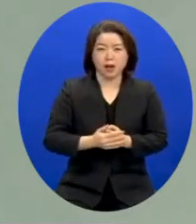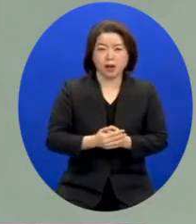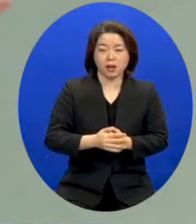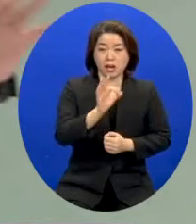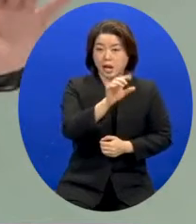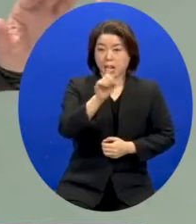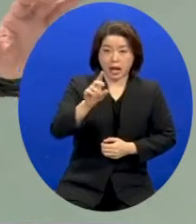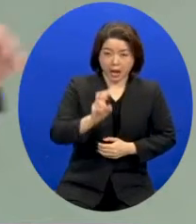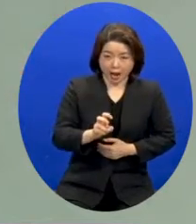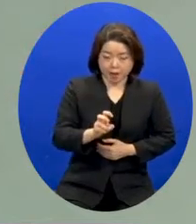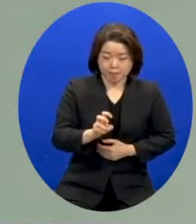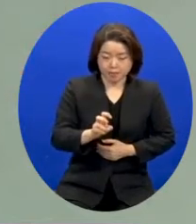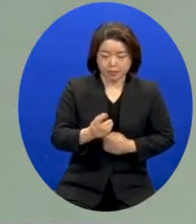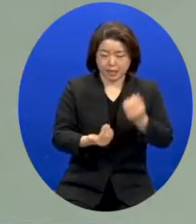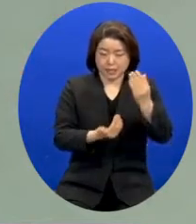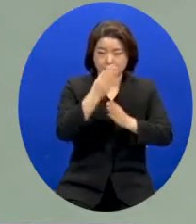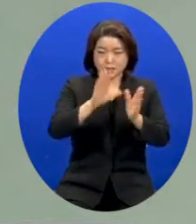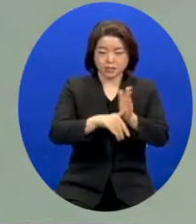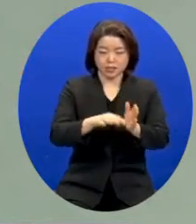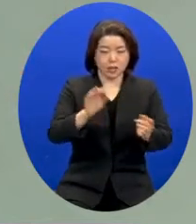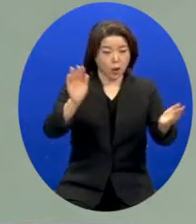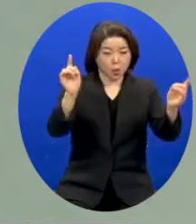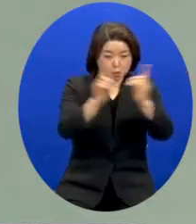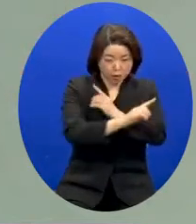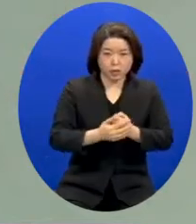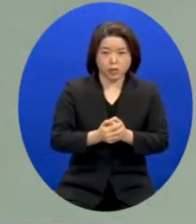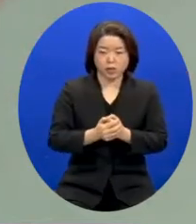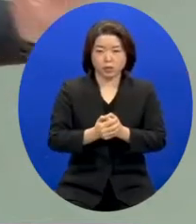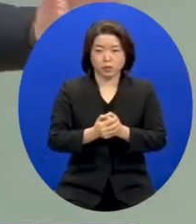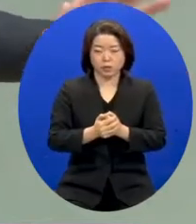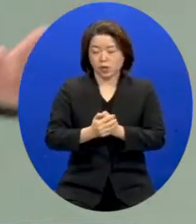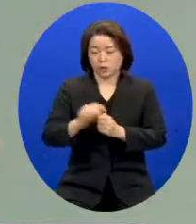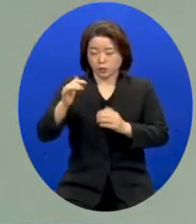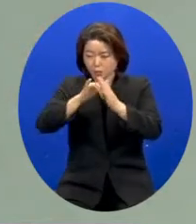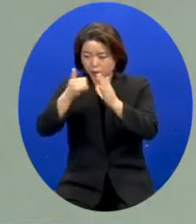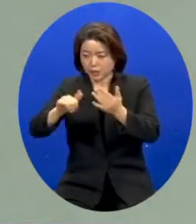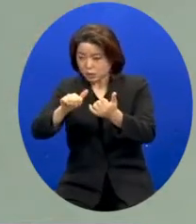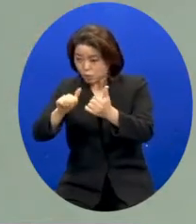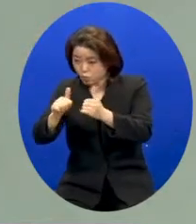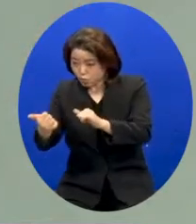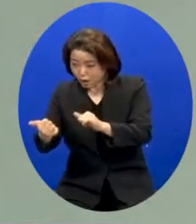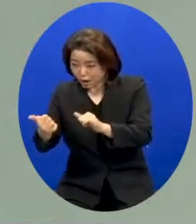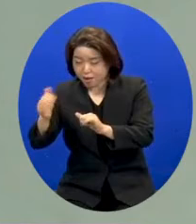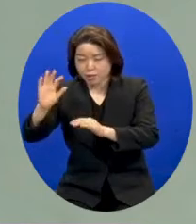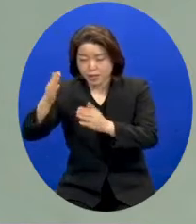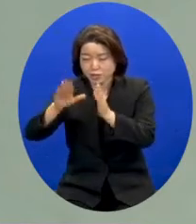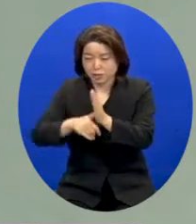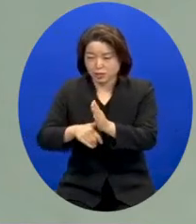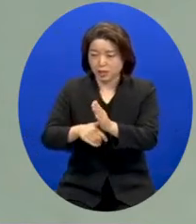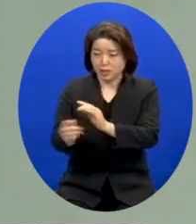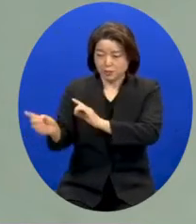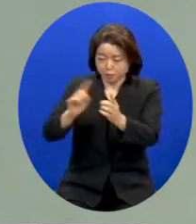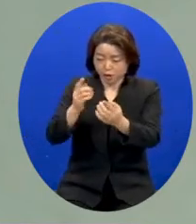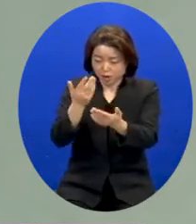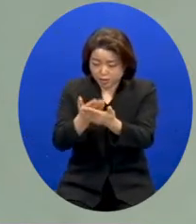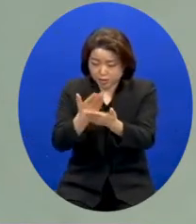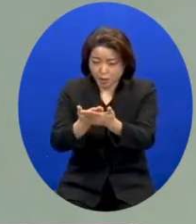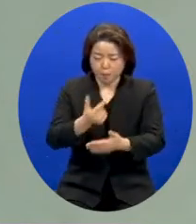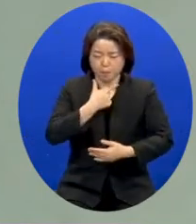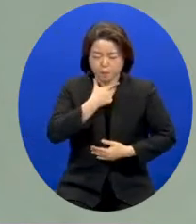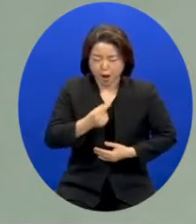때 암을 고쳐달라고 하는 기도, 가족이 죽게 됐을 때 가족을 살려달라고 하는 기도, 소원이니까 기도가